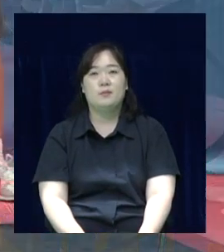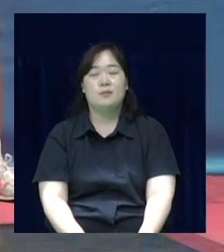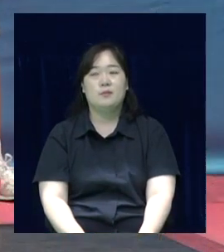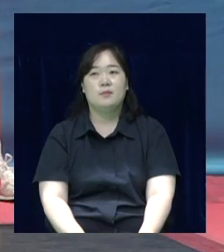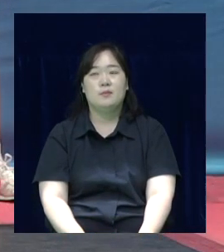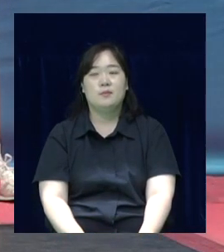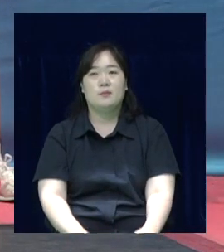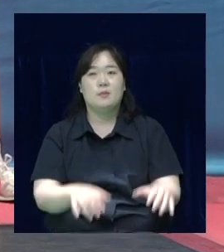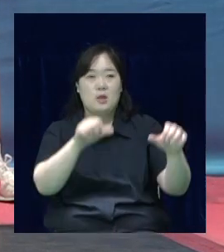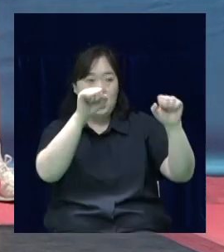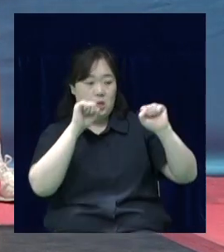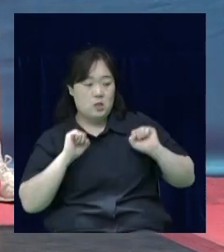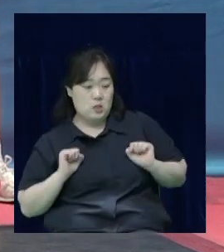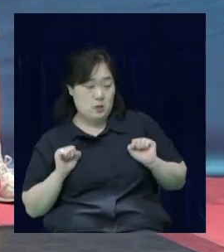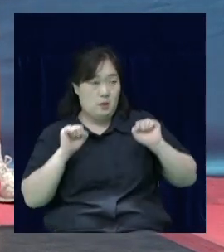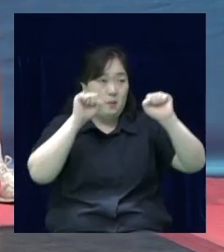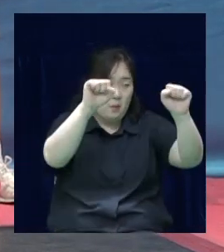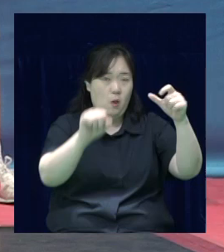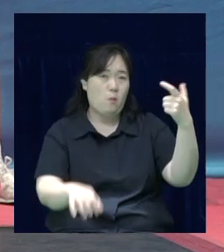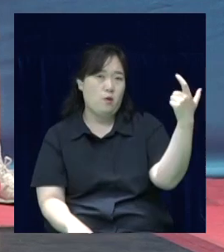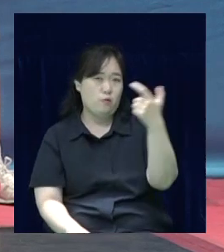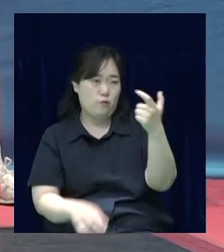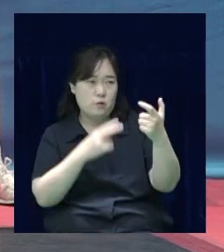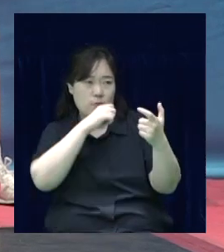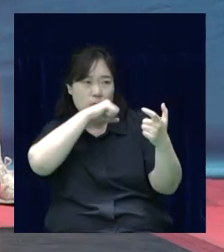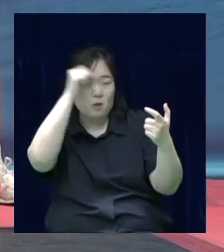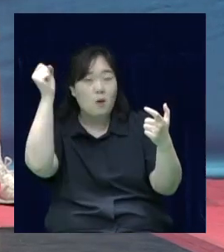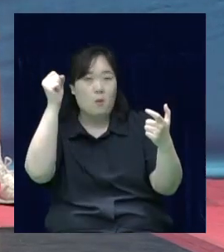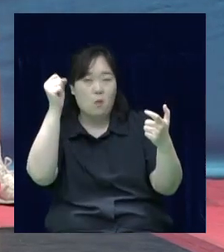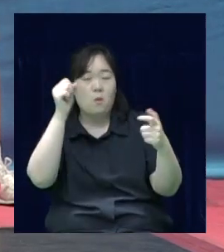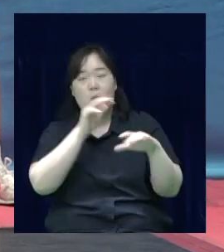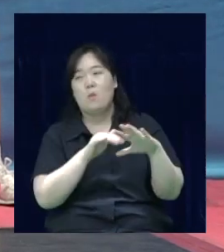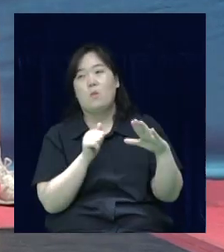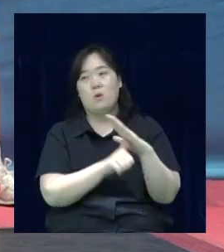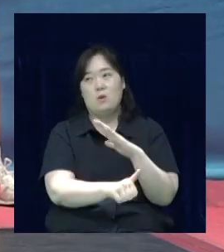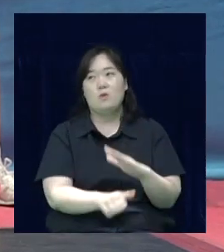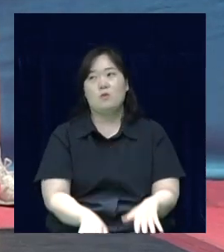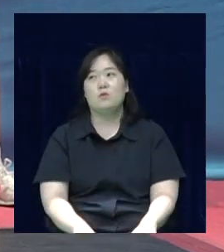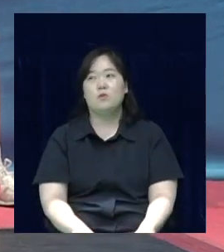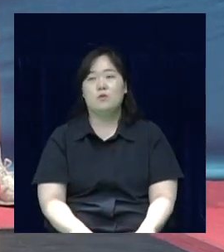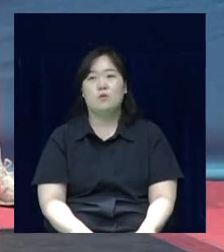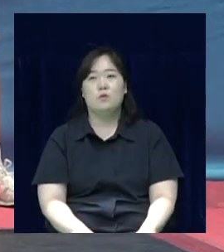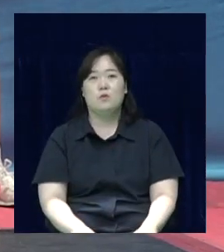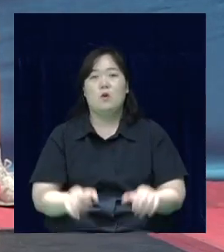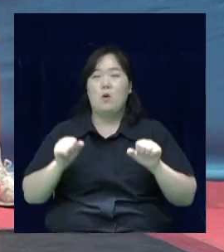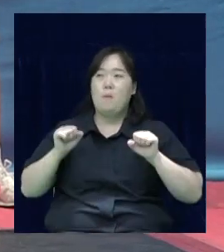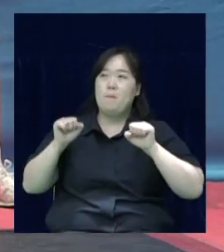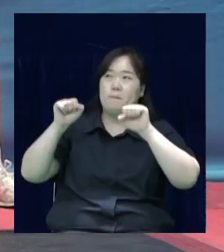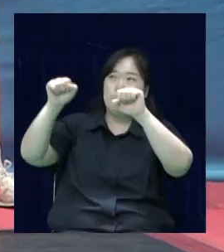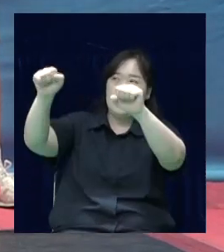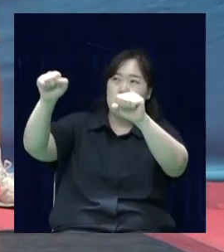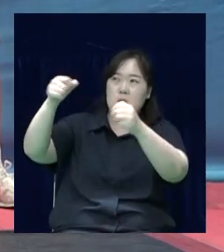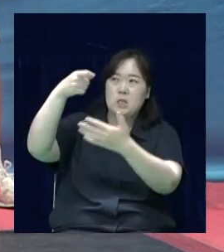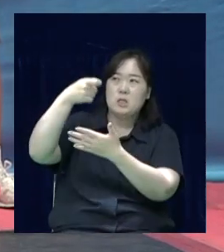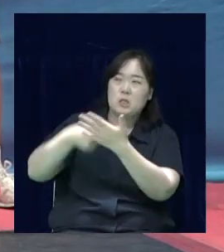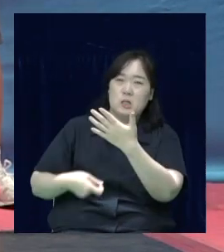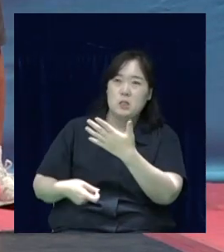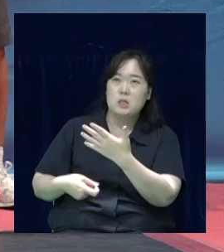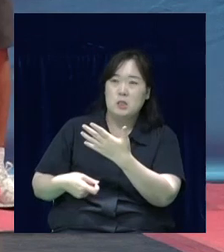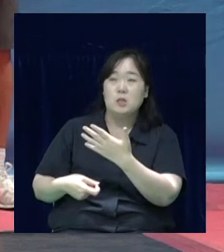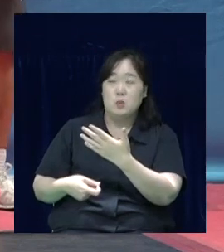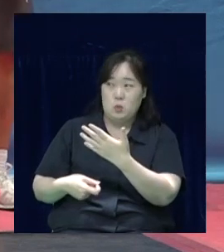앞서 파워리프팅 60kg을 좀 성공시켰던 박영서 선수, 일단 본인의 또 웨이트리프팅 좀